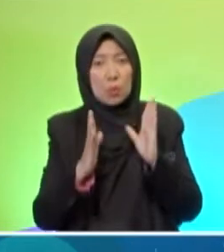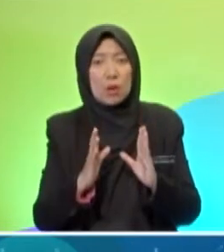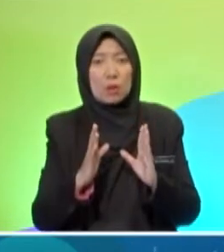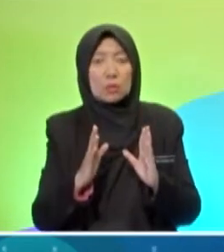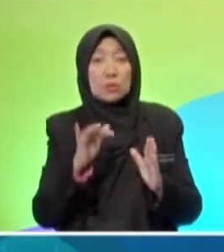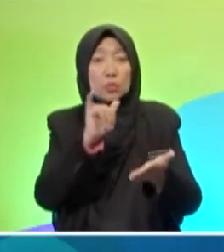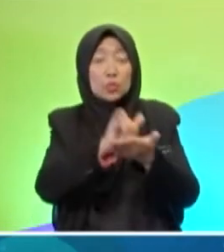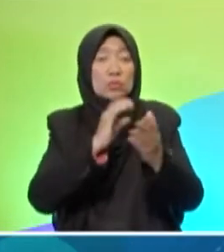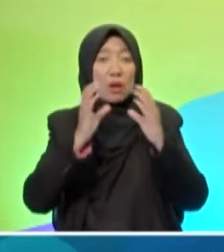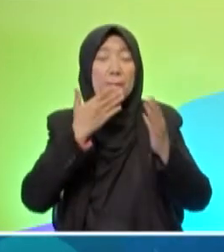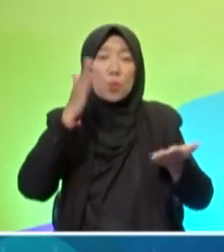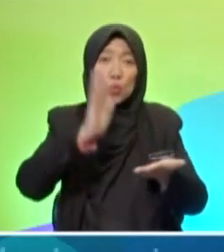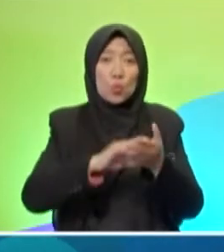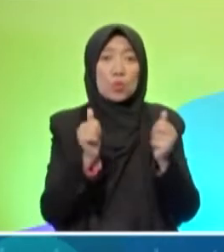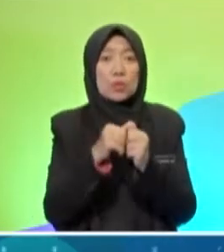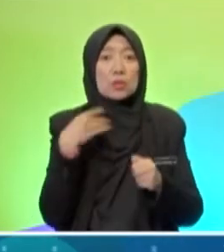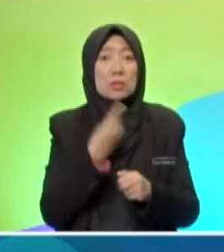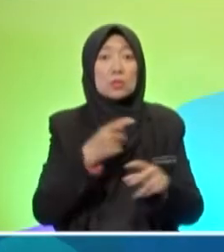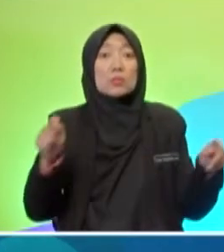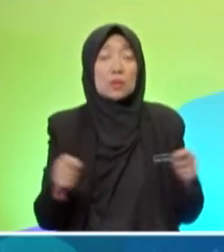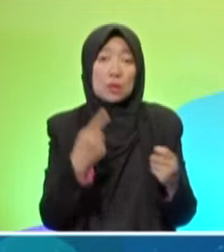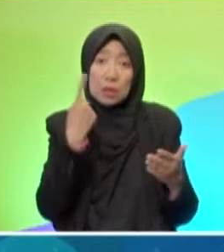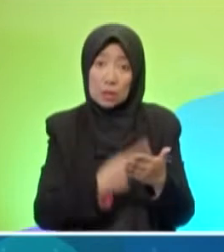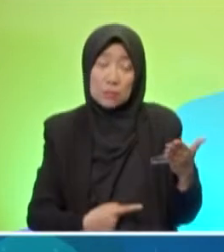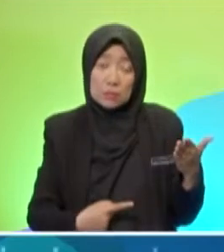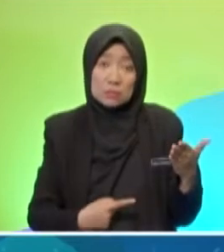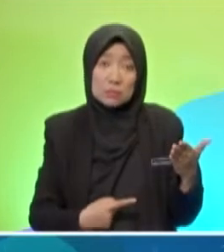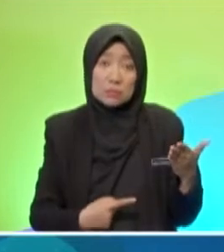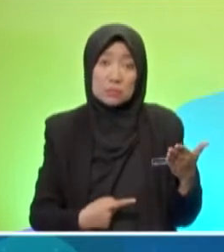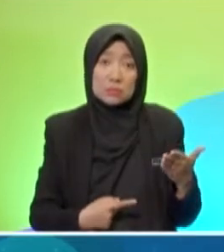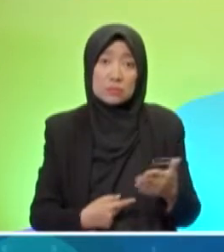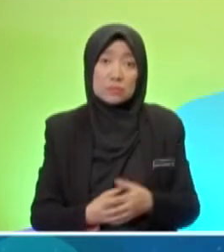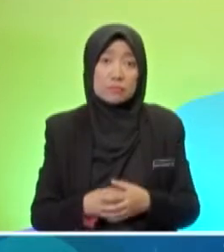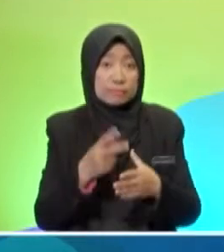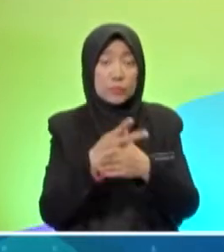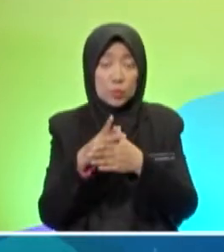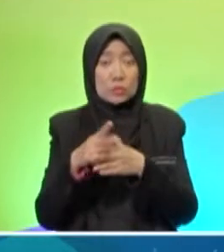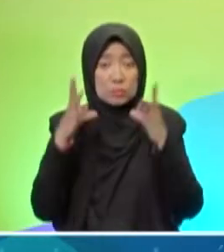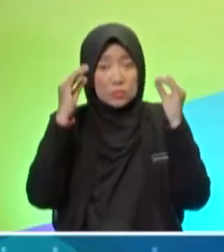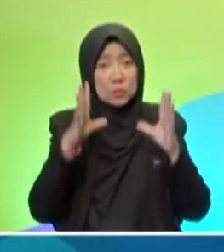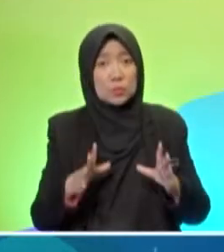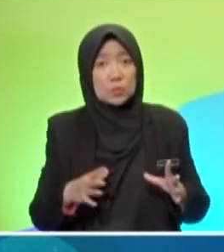dengan kita betul jadi apa tidak kesatuan akan buatkan orang bercakap macet dengan sakban Rosidi ngecek